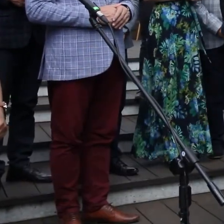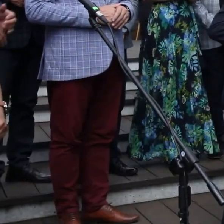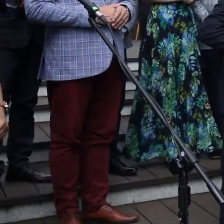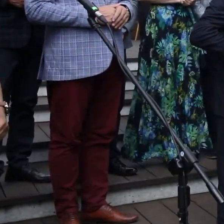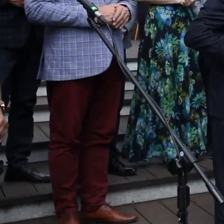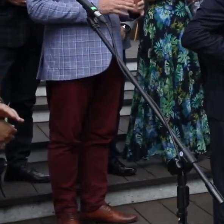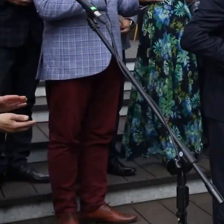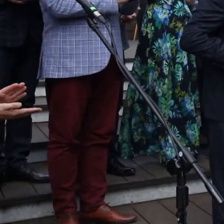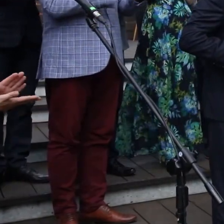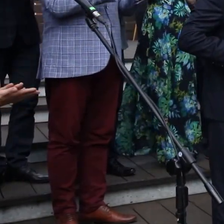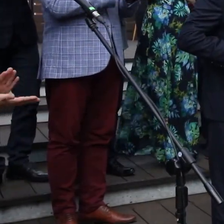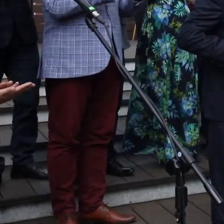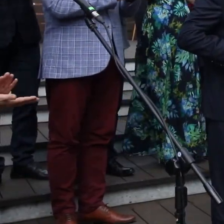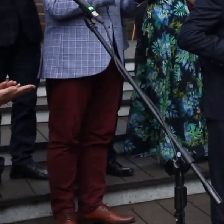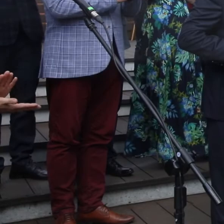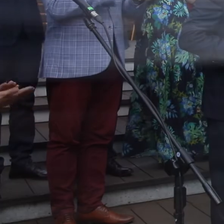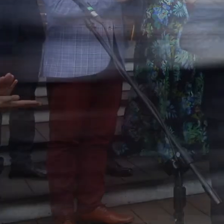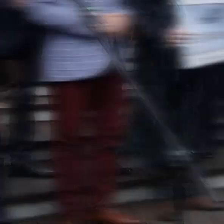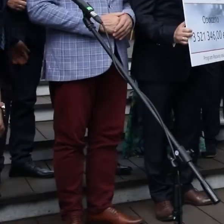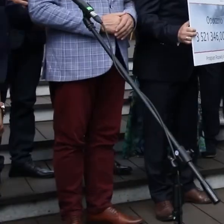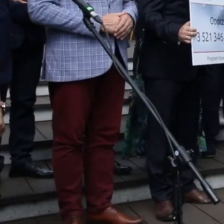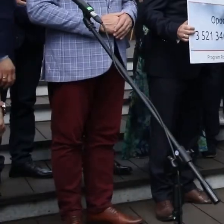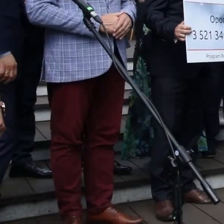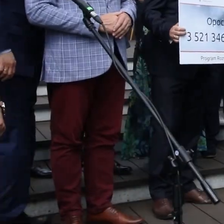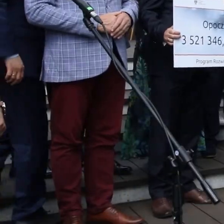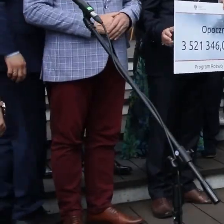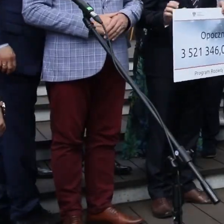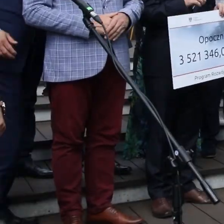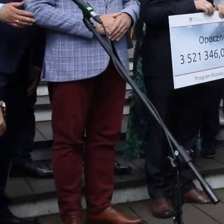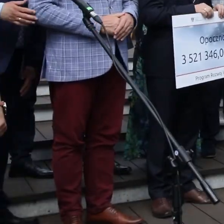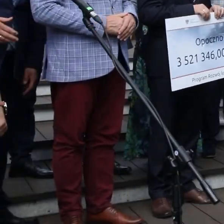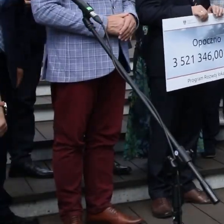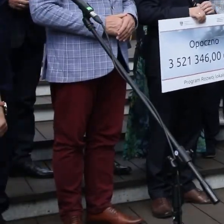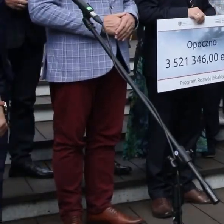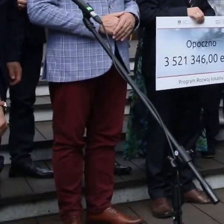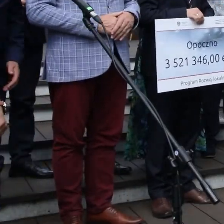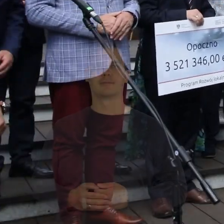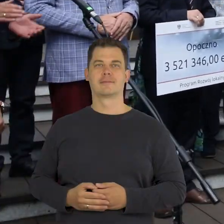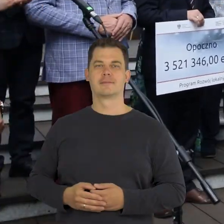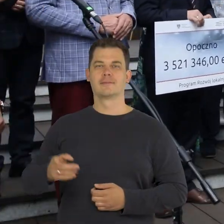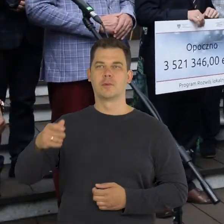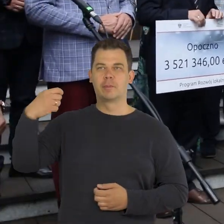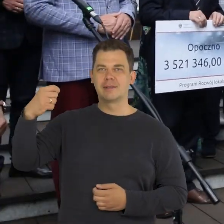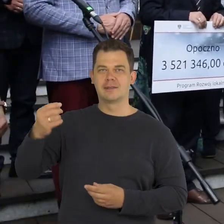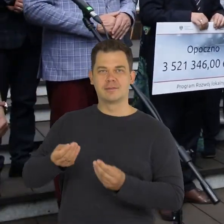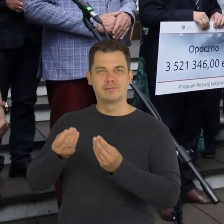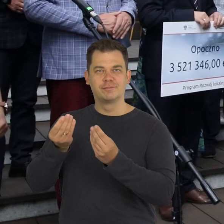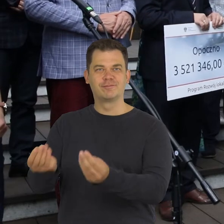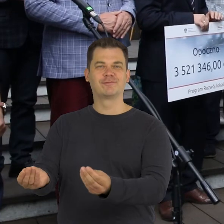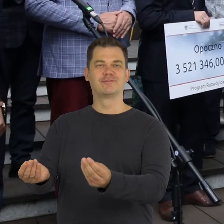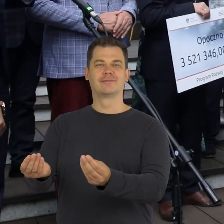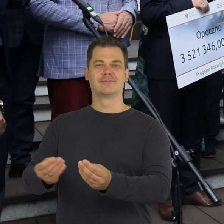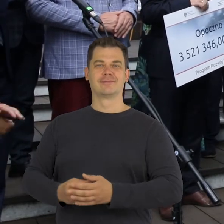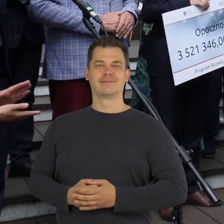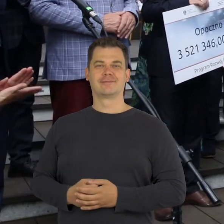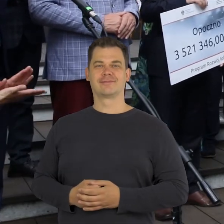Proszę bardzo. Dziękuję. Dziękuję. prezydencie. Pan prezydent nie mówi z nami, ale dzisiaj jesteśmy tutaj